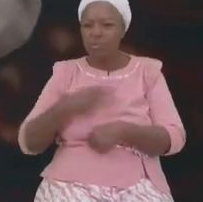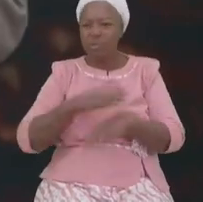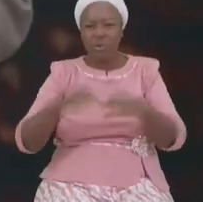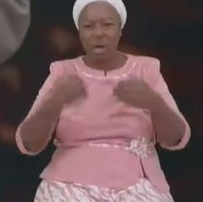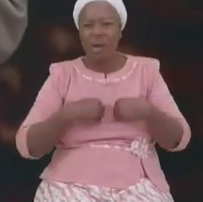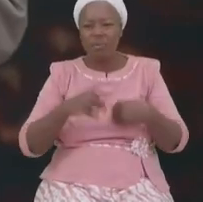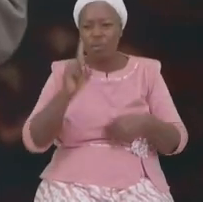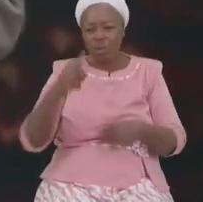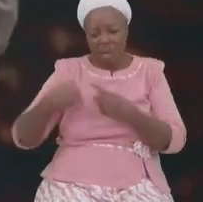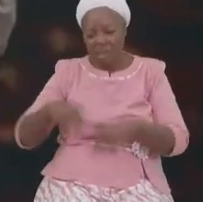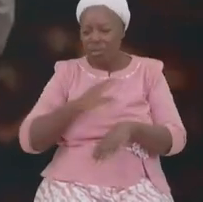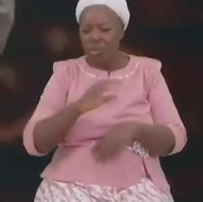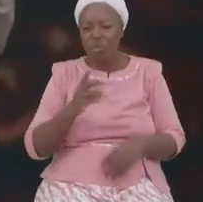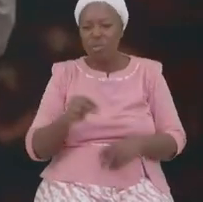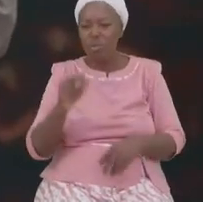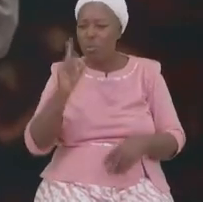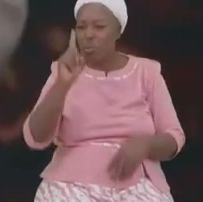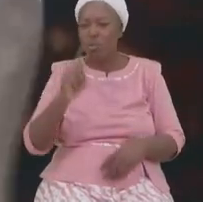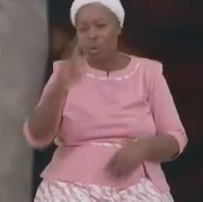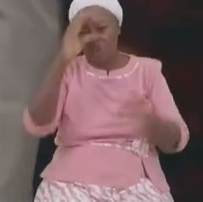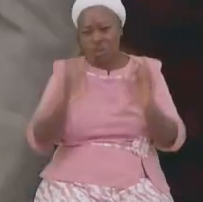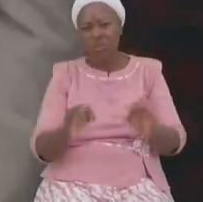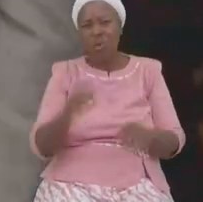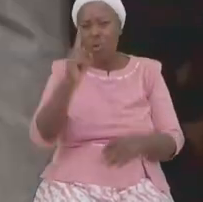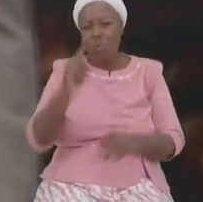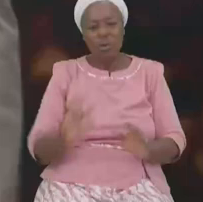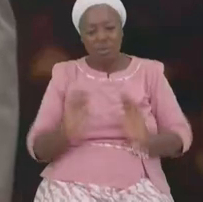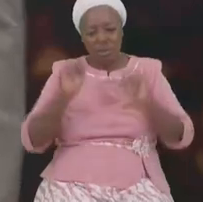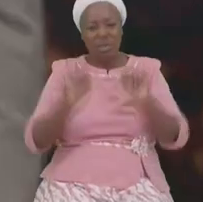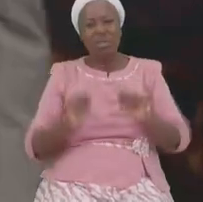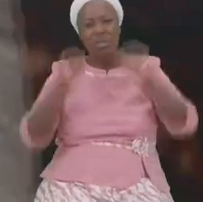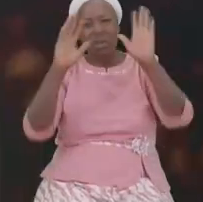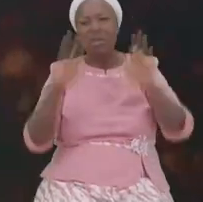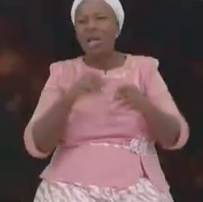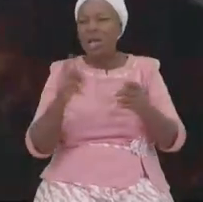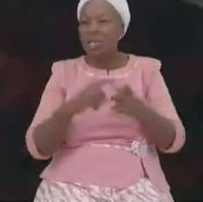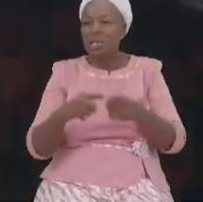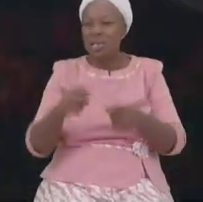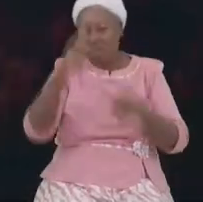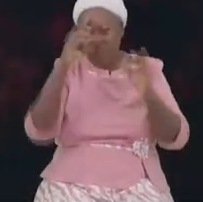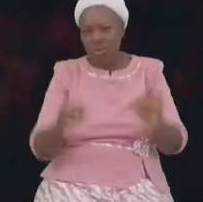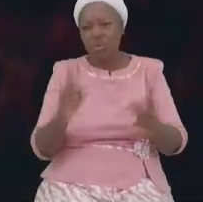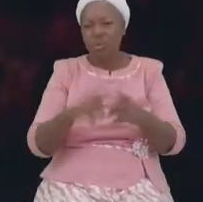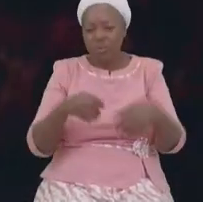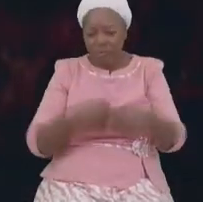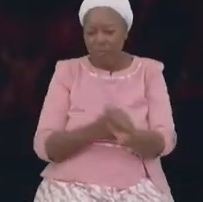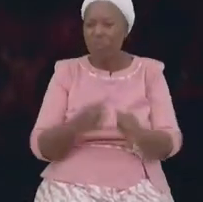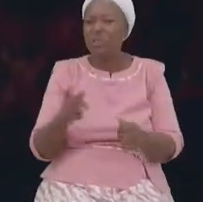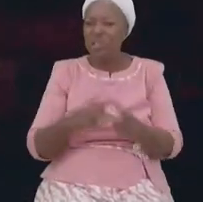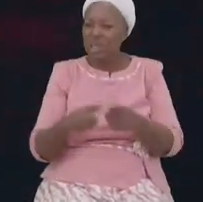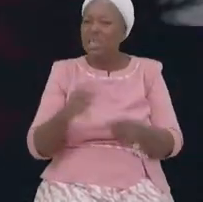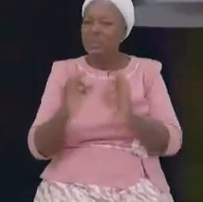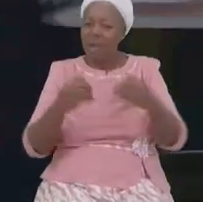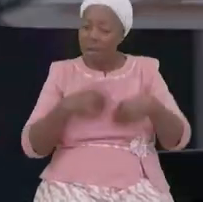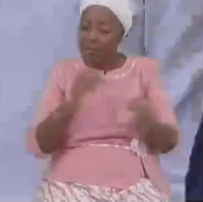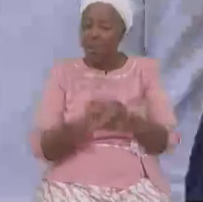décision, une même dédicace. Nous aurons une même décision pour suivre le Seigneur. Comme